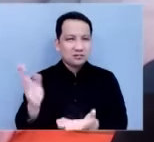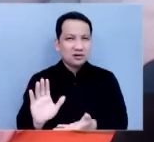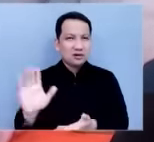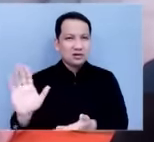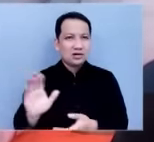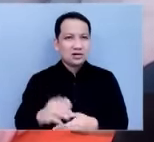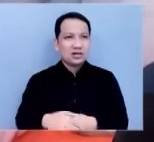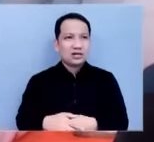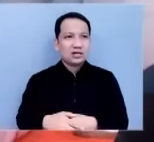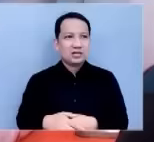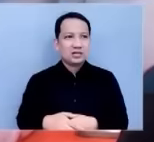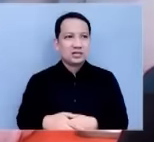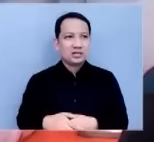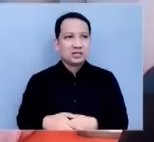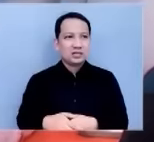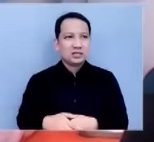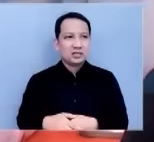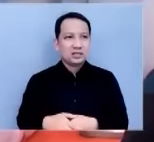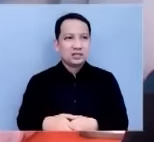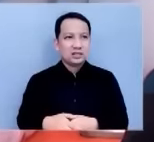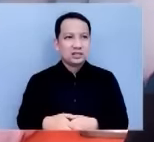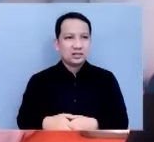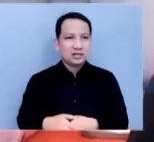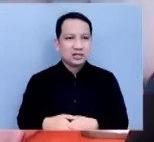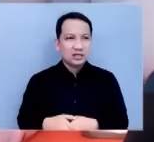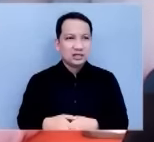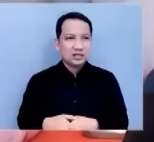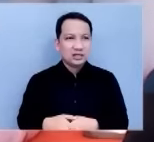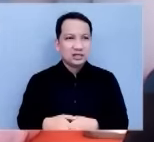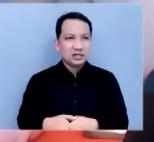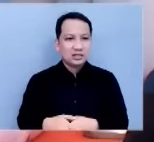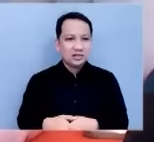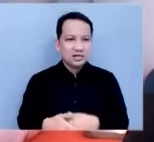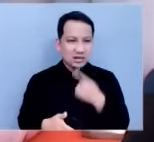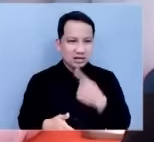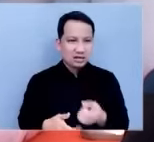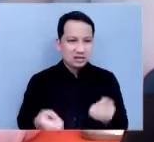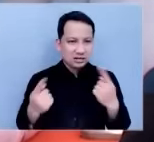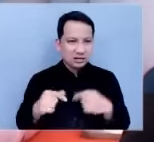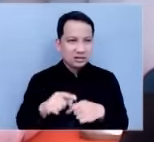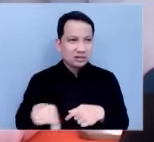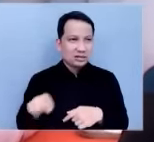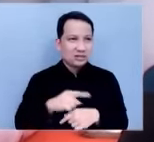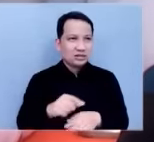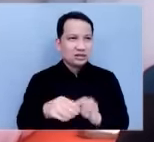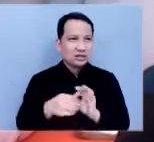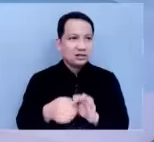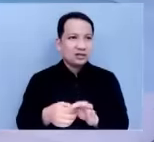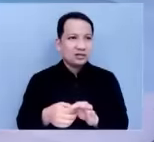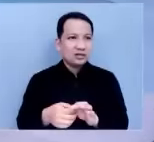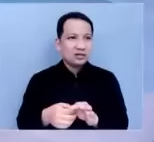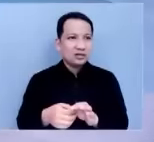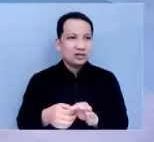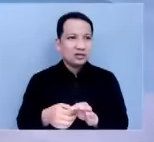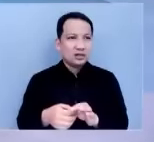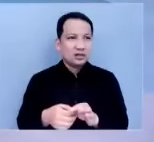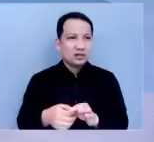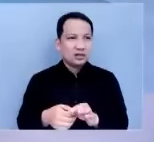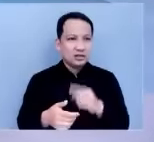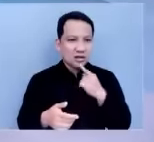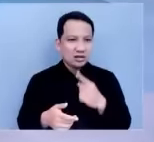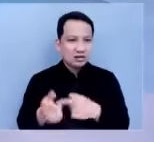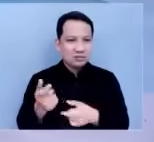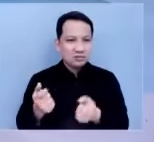kanilang pagtanggol sa inyo, sa kanilang ano, lahat eh. Nakita mo naman, ramdam na ramdam namin